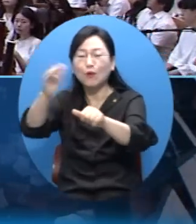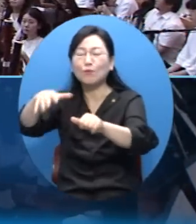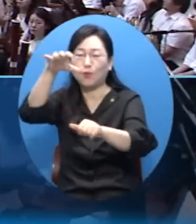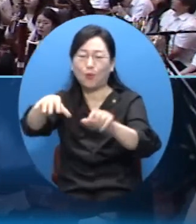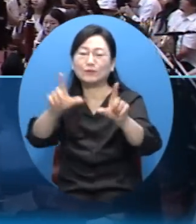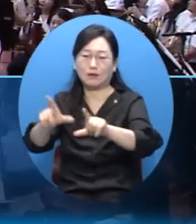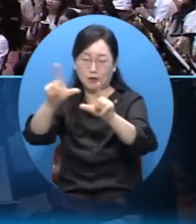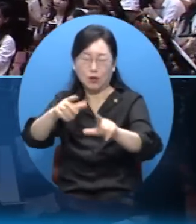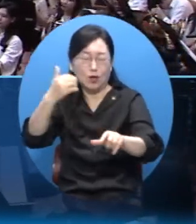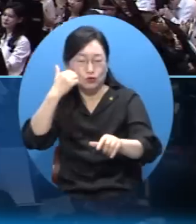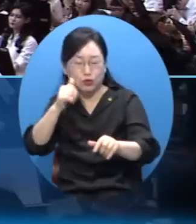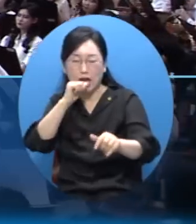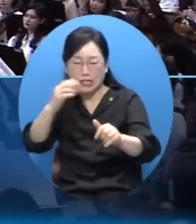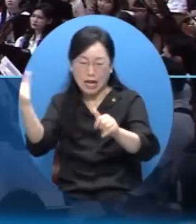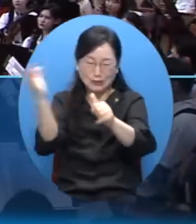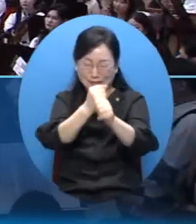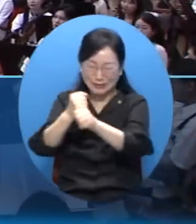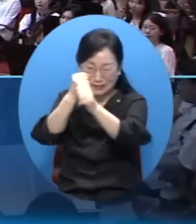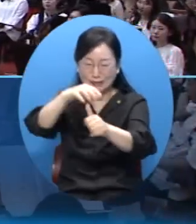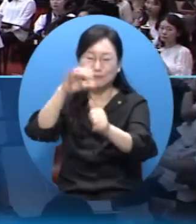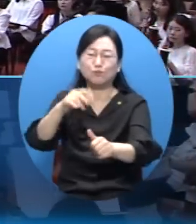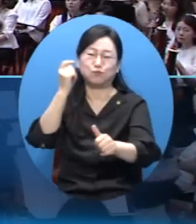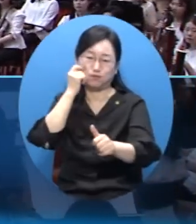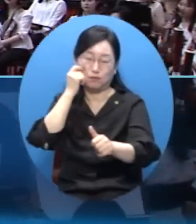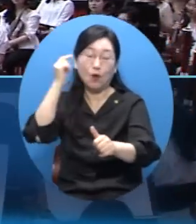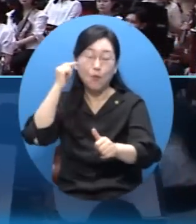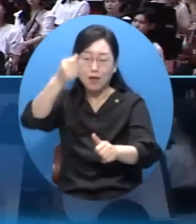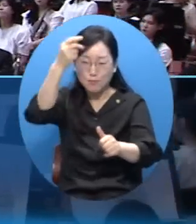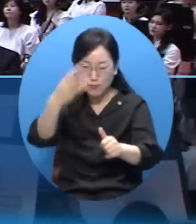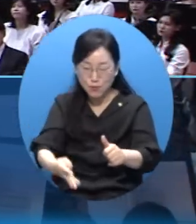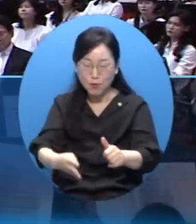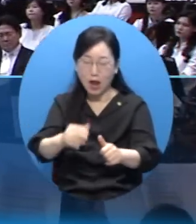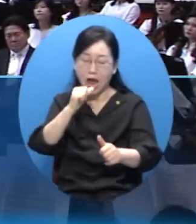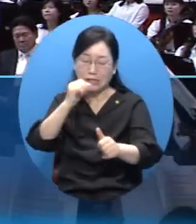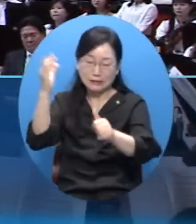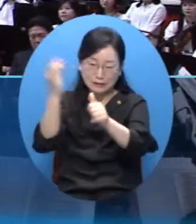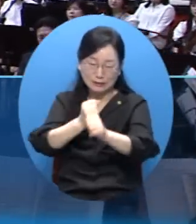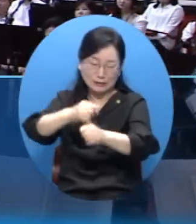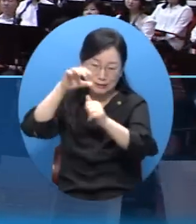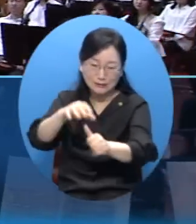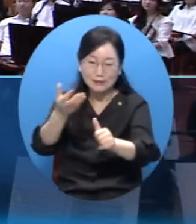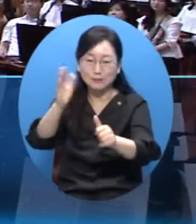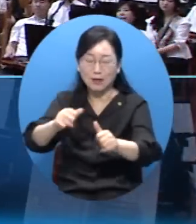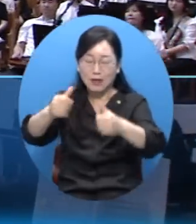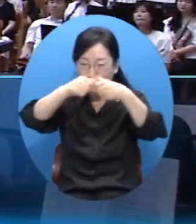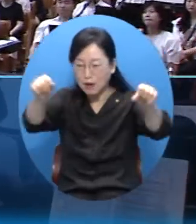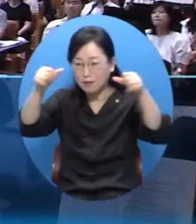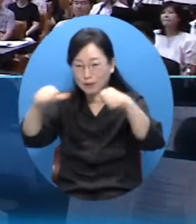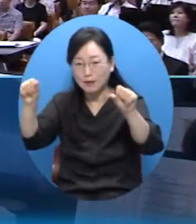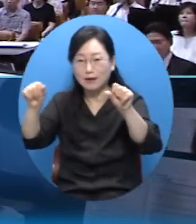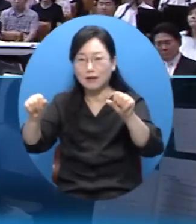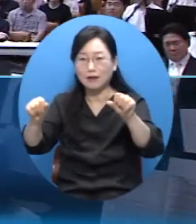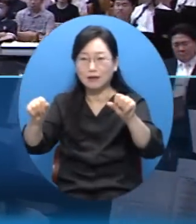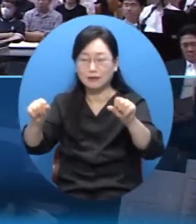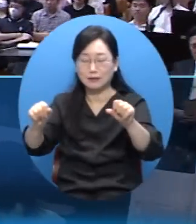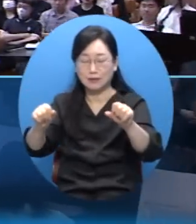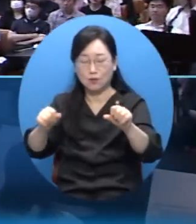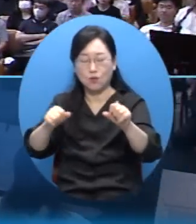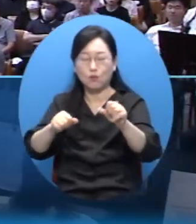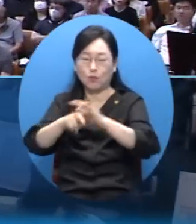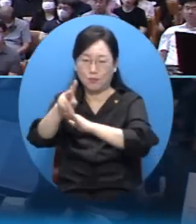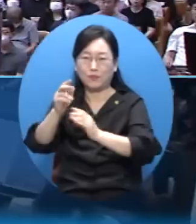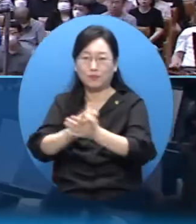아무도 그를 쇠사슬로도 맬 수 없게 되었으니 이는 여러 번 고랑과 쇠사슬에 메어서도 쇠사슬을 끊고 고랑을